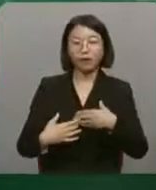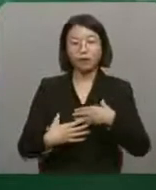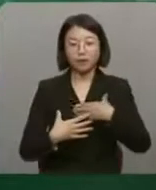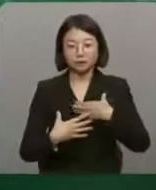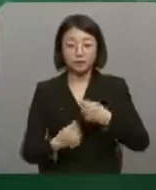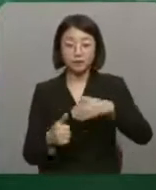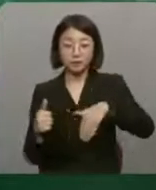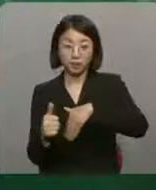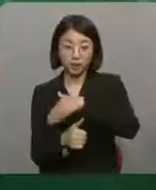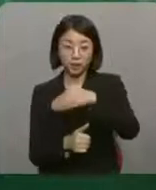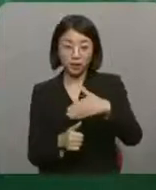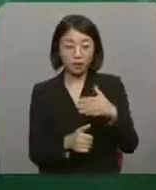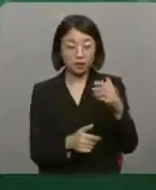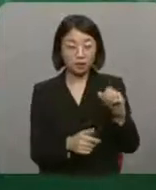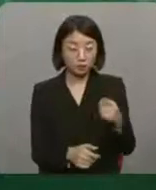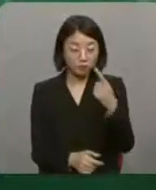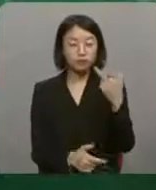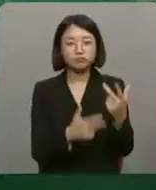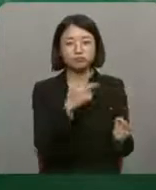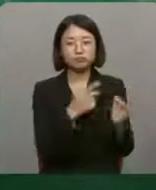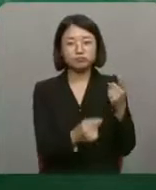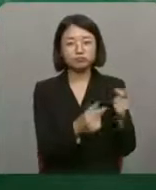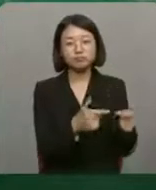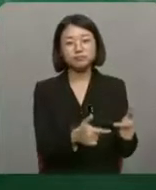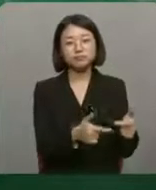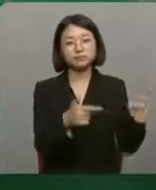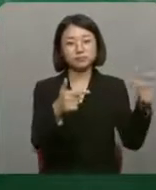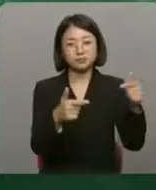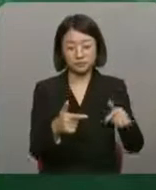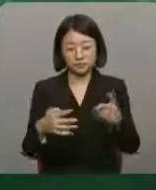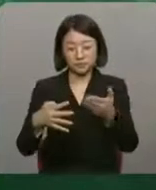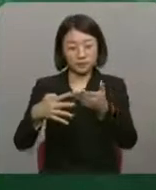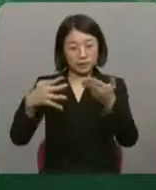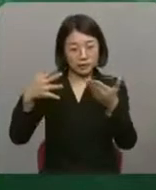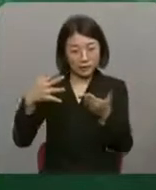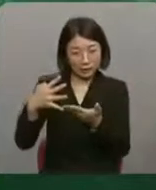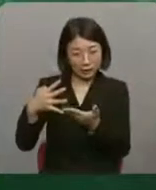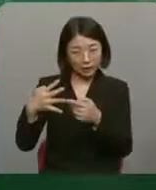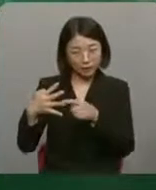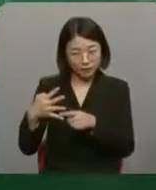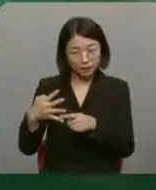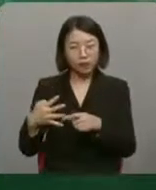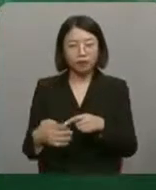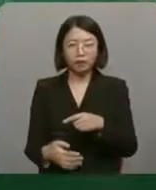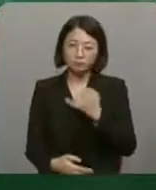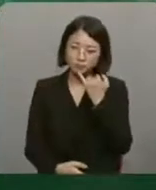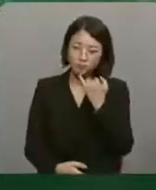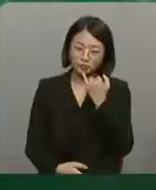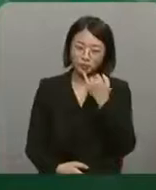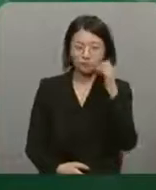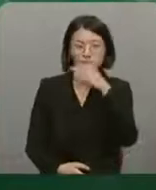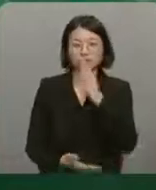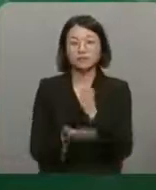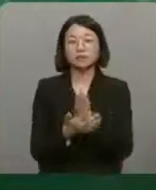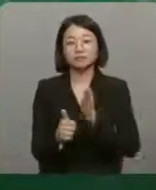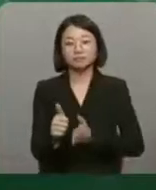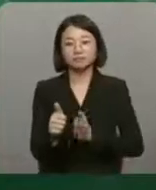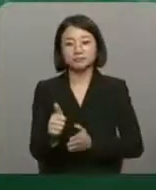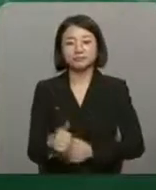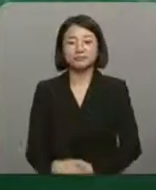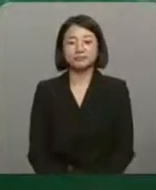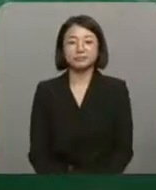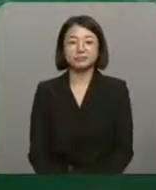백신접종 증가 덕분 인데 거리두기 단계 하향 까지 기대되고 있지만 방심은 금물입니다 정상 빈 기자가 보도합니다